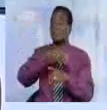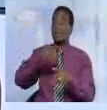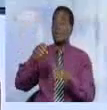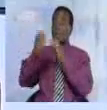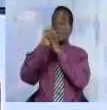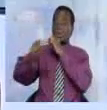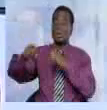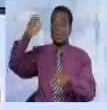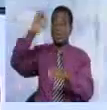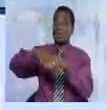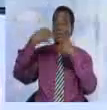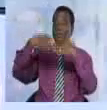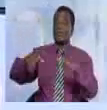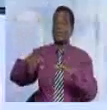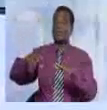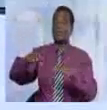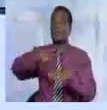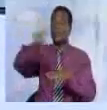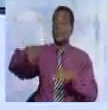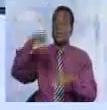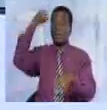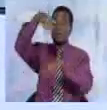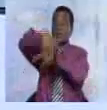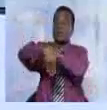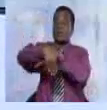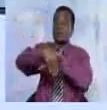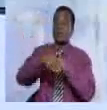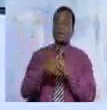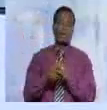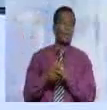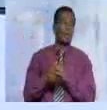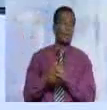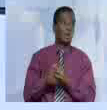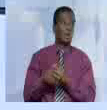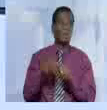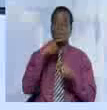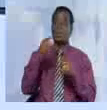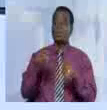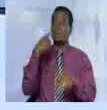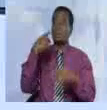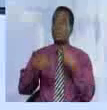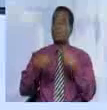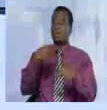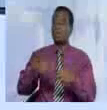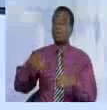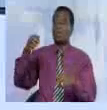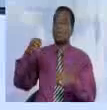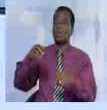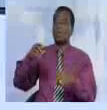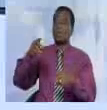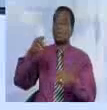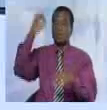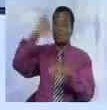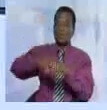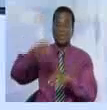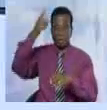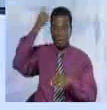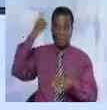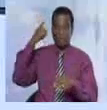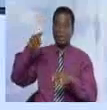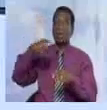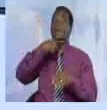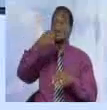campagne électorale a pris fin vendredi à minuit. Il est aussi question de législatives en Guinée. Les